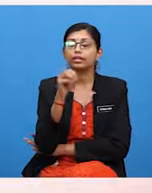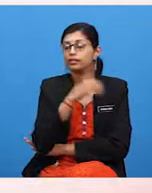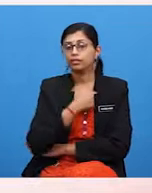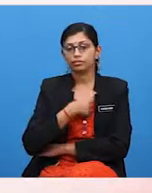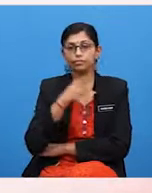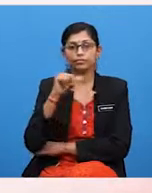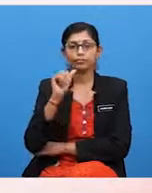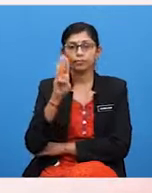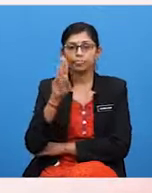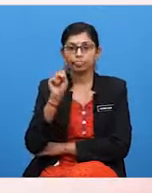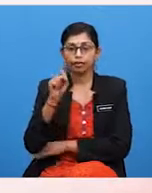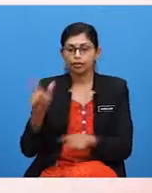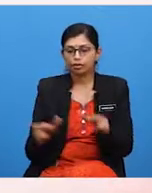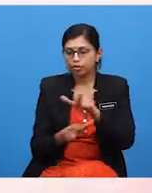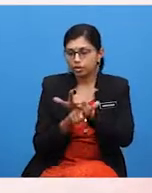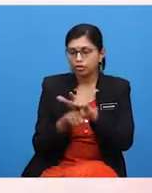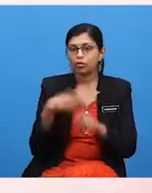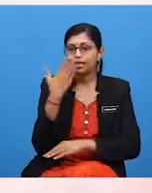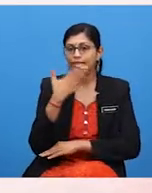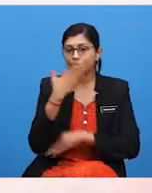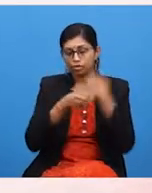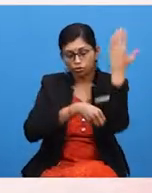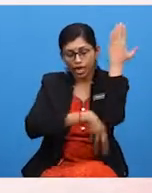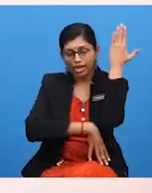perlindungan kepada tisu akar.